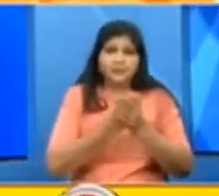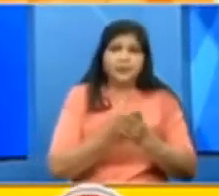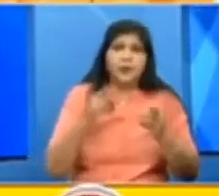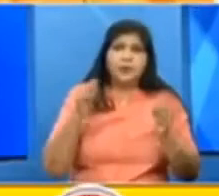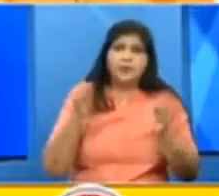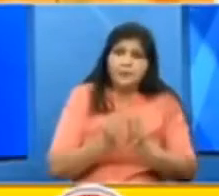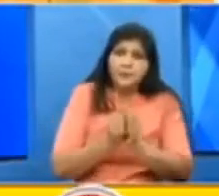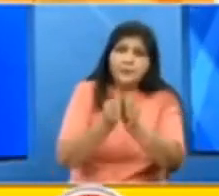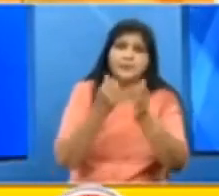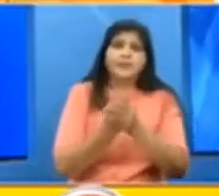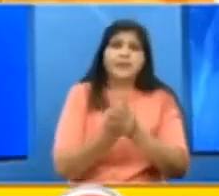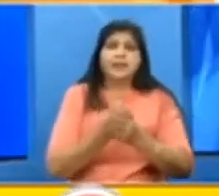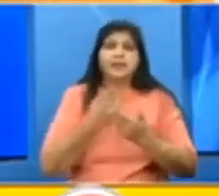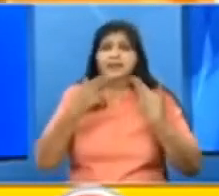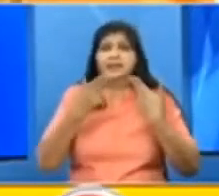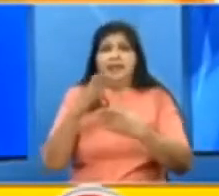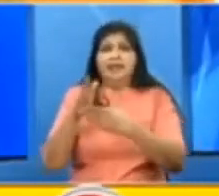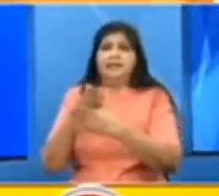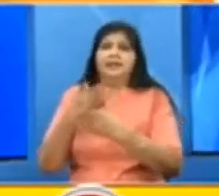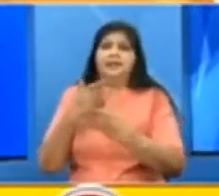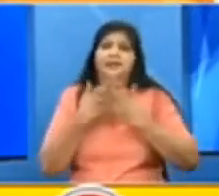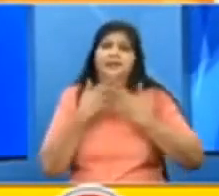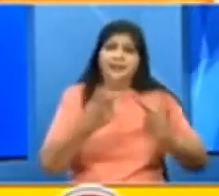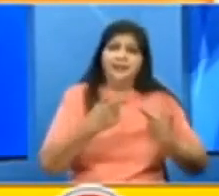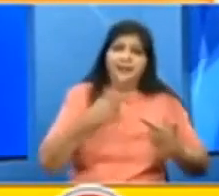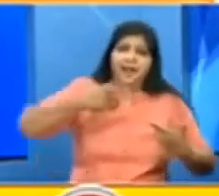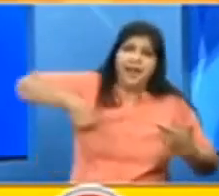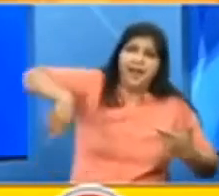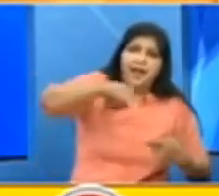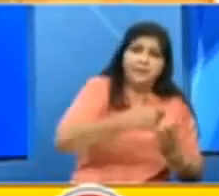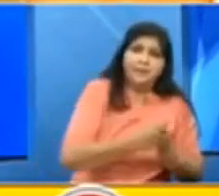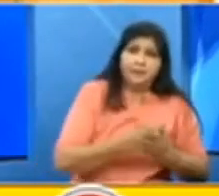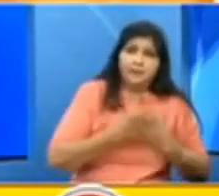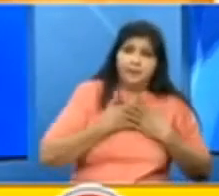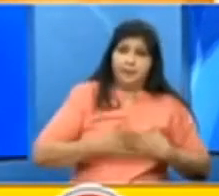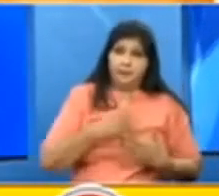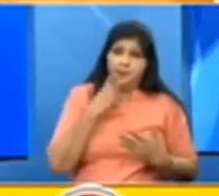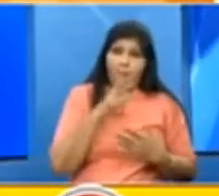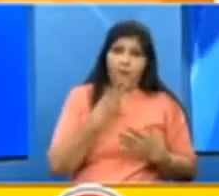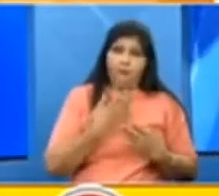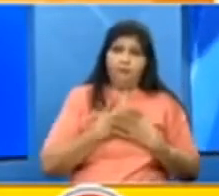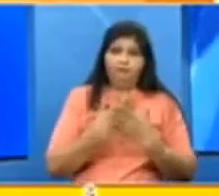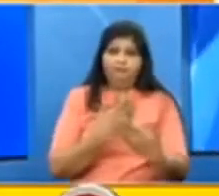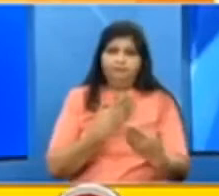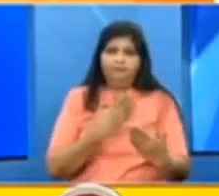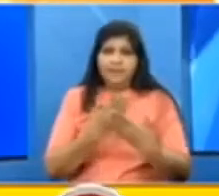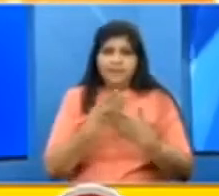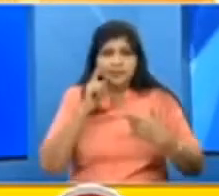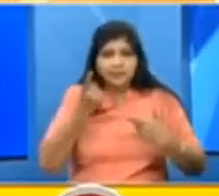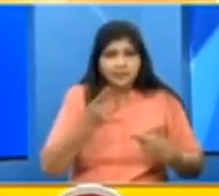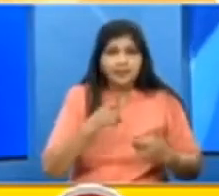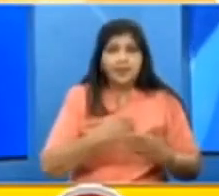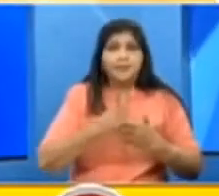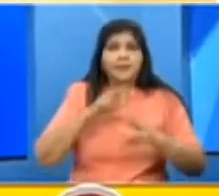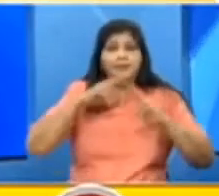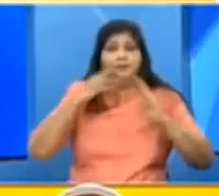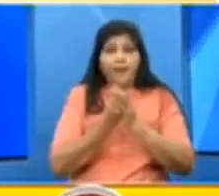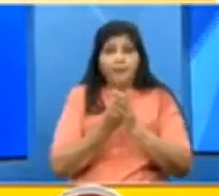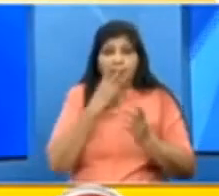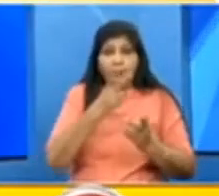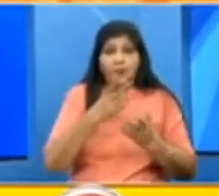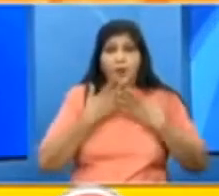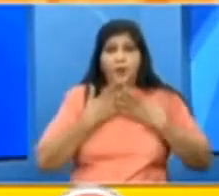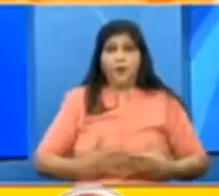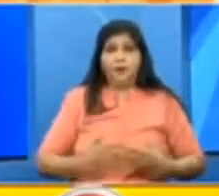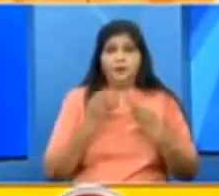साथ साझा करेंगे। आप सब अपना ख्याल रखिए, अपने परिवार का ख्याल रखिए और स्वस्थ